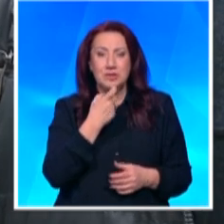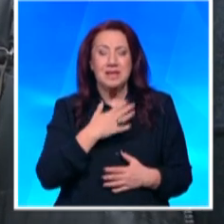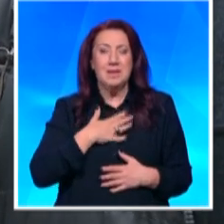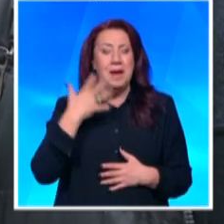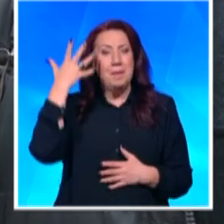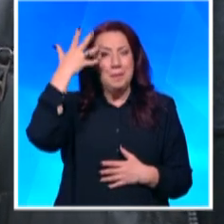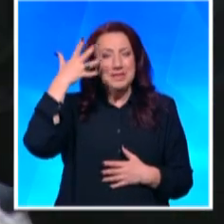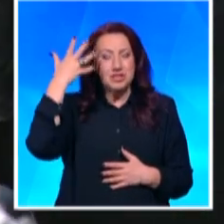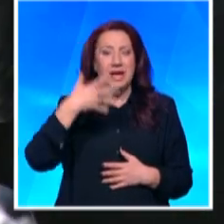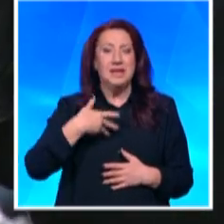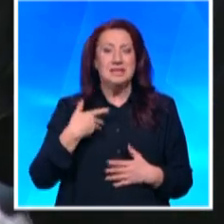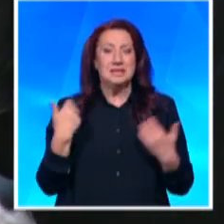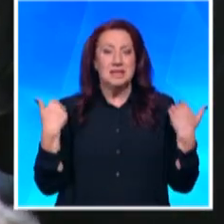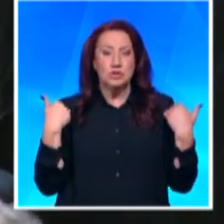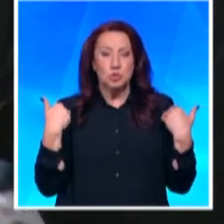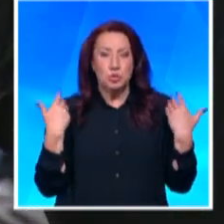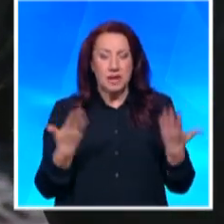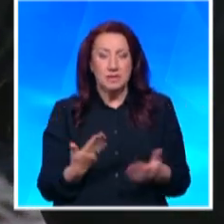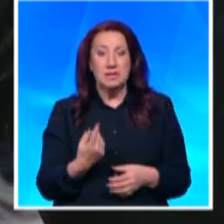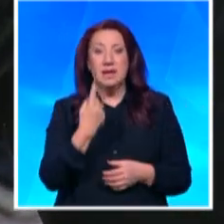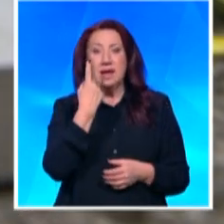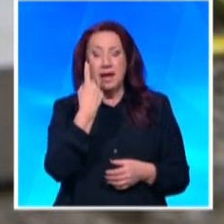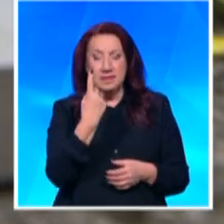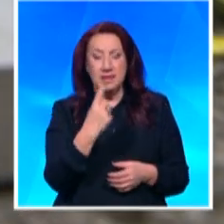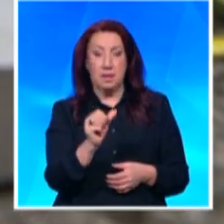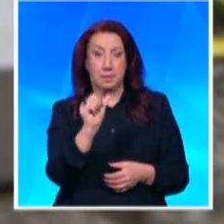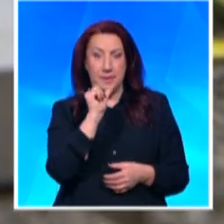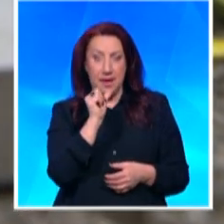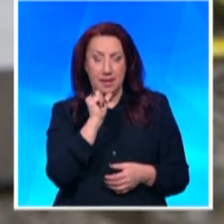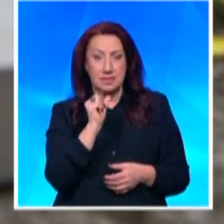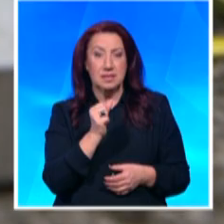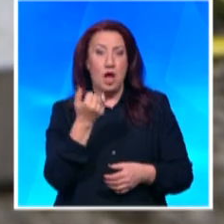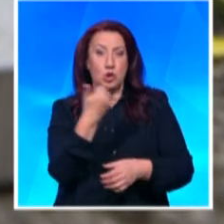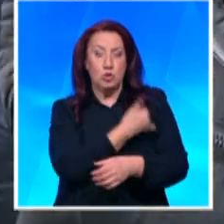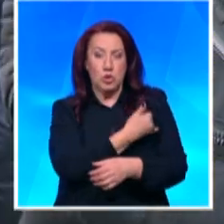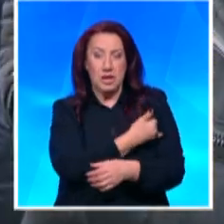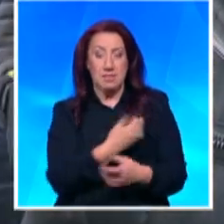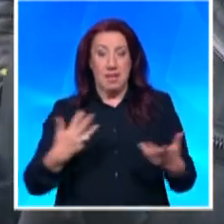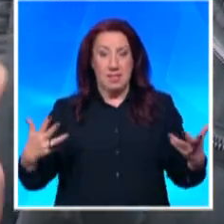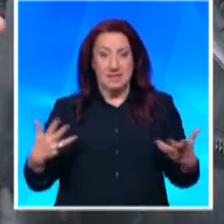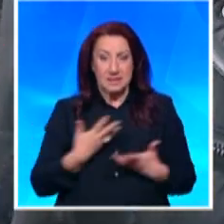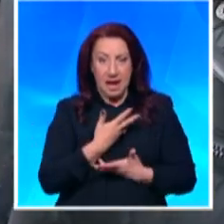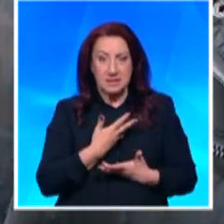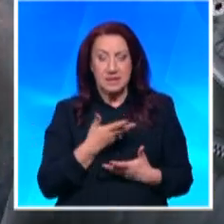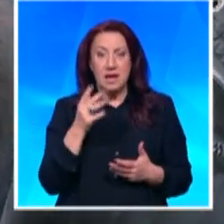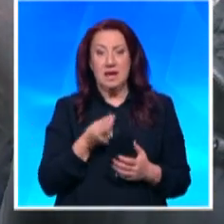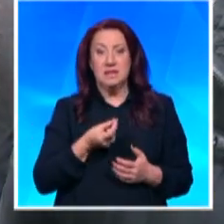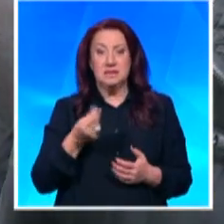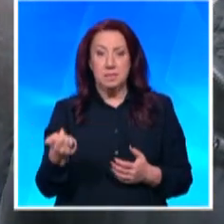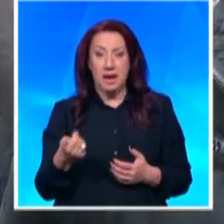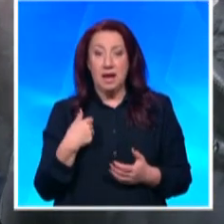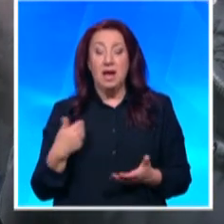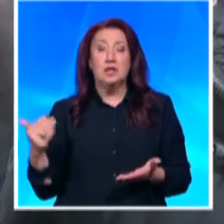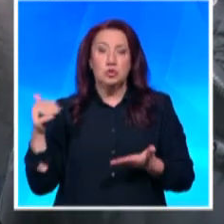да следва. И един пил и другиран го уби и избяга. Дойдох да бъда